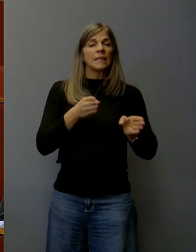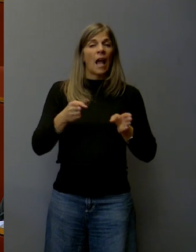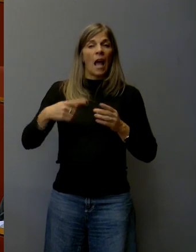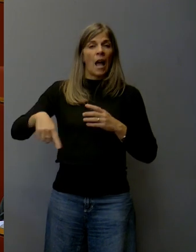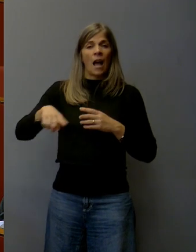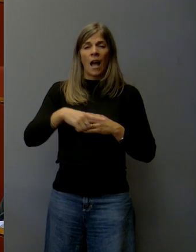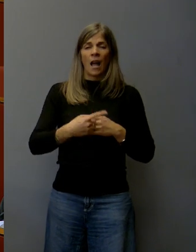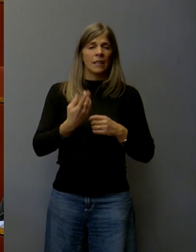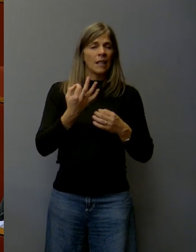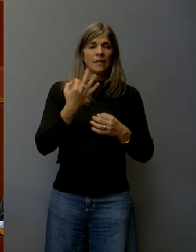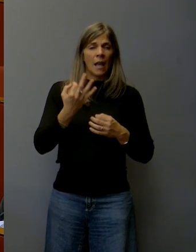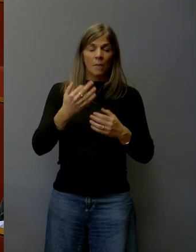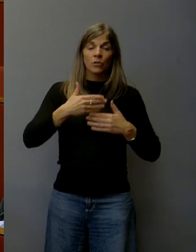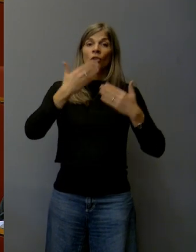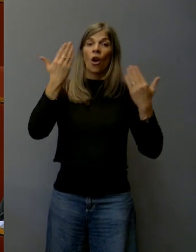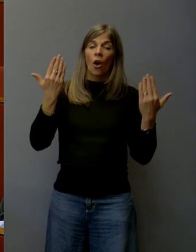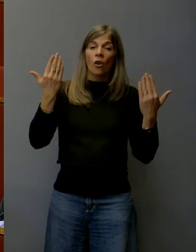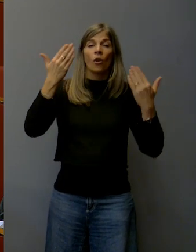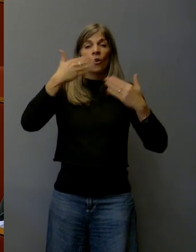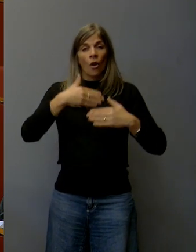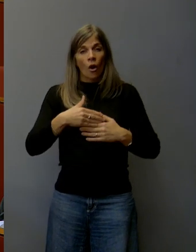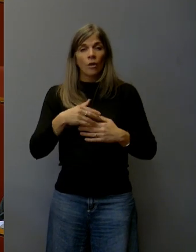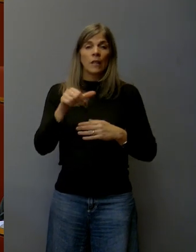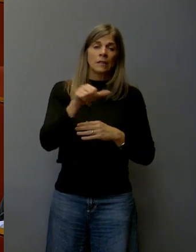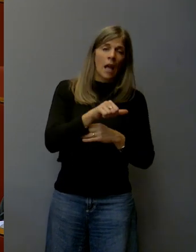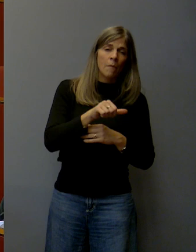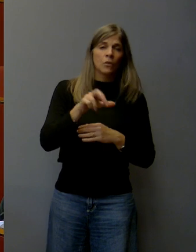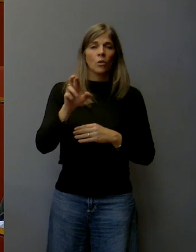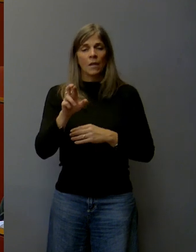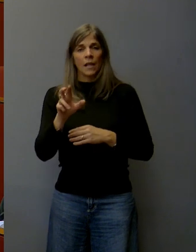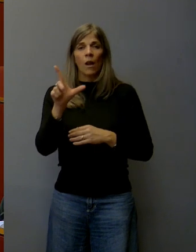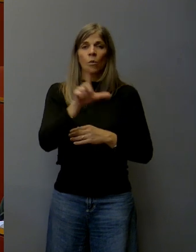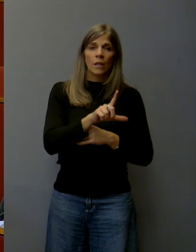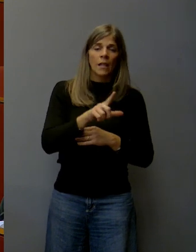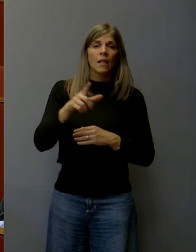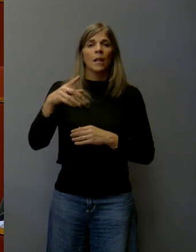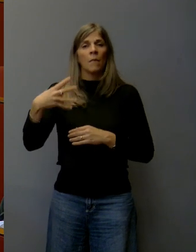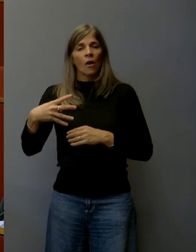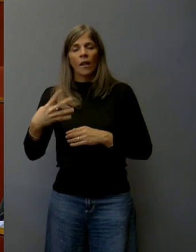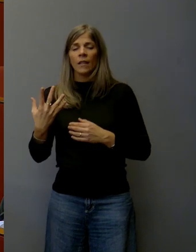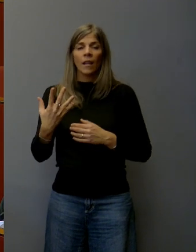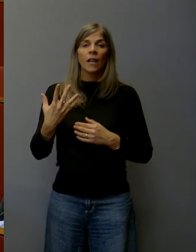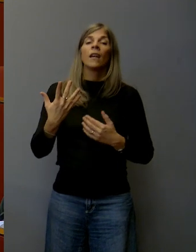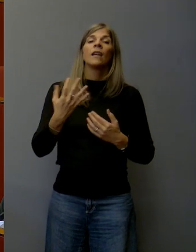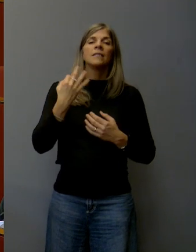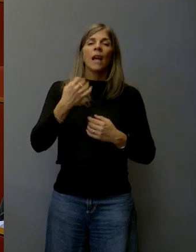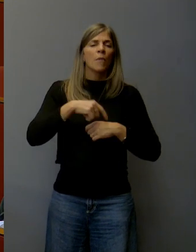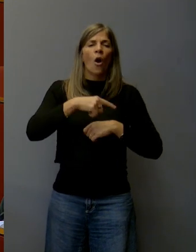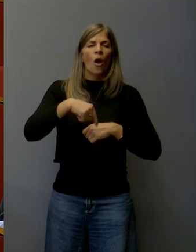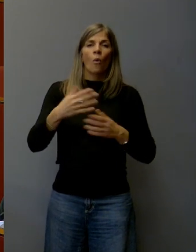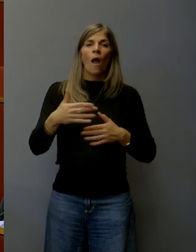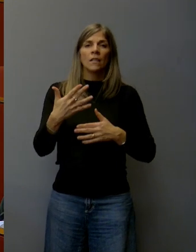ora del giorno e della notte di sabato di domenica di lunedì di martedì di mercoledì di abbandono di rifiuti